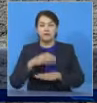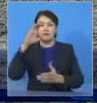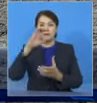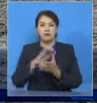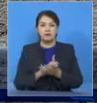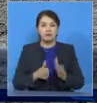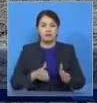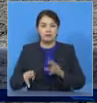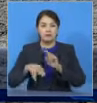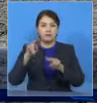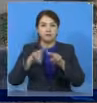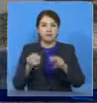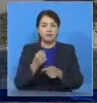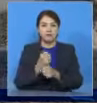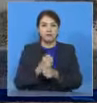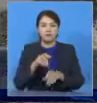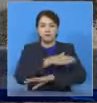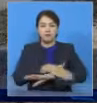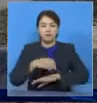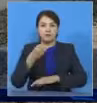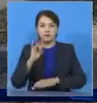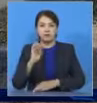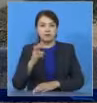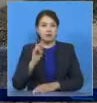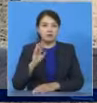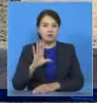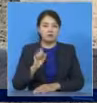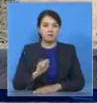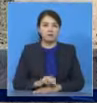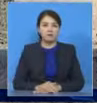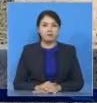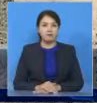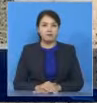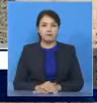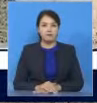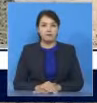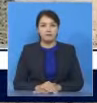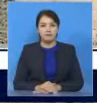ознакомился с дорожно-ремонтными работами на улицах имени Молдогуловой и Айжарыкова.